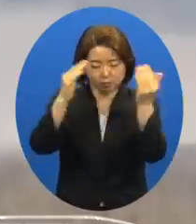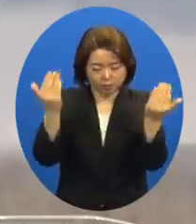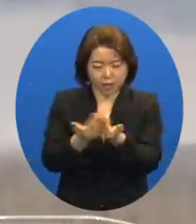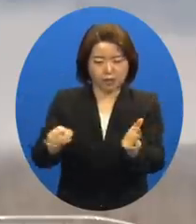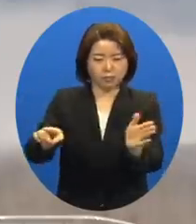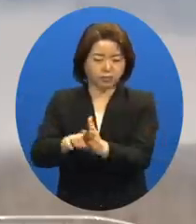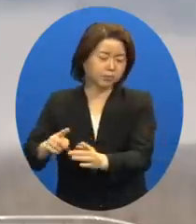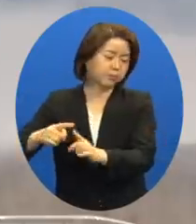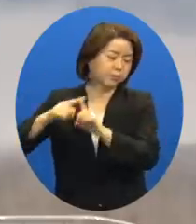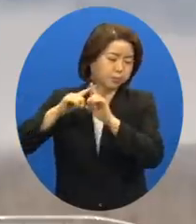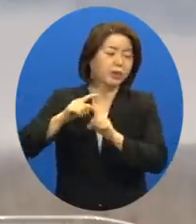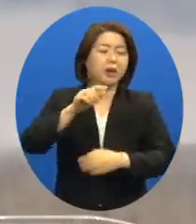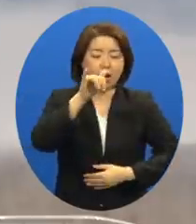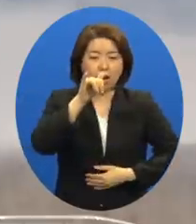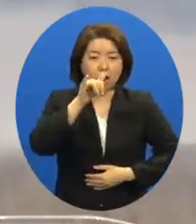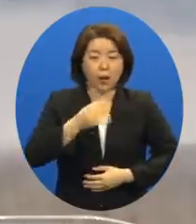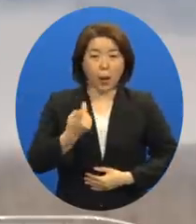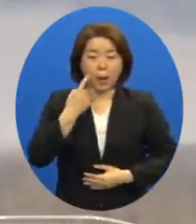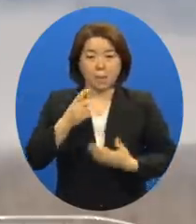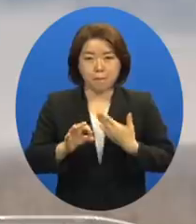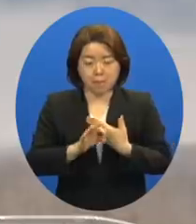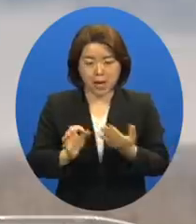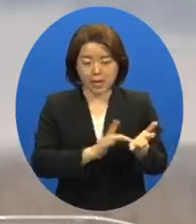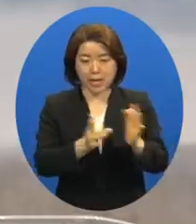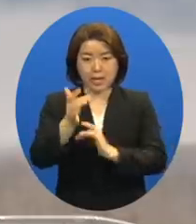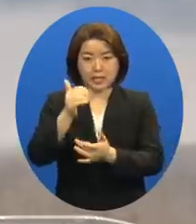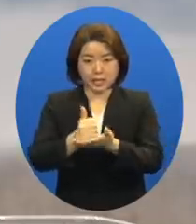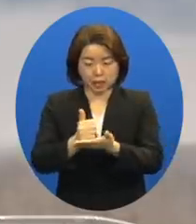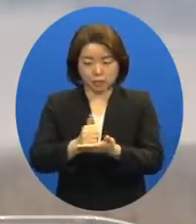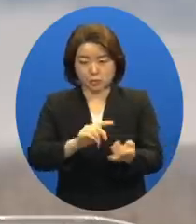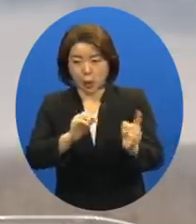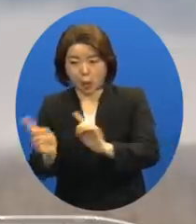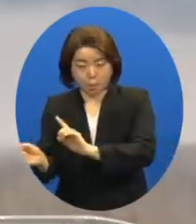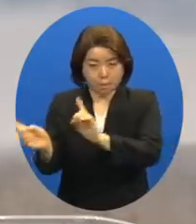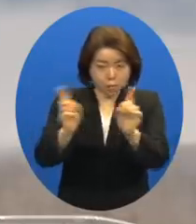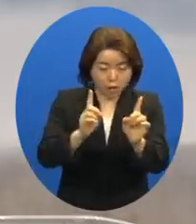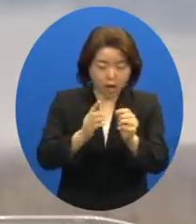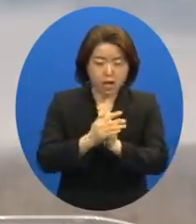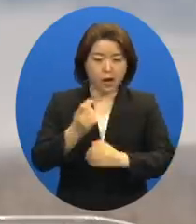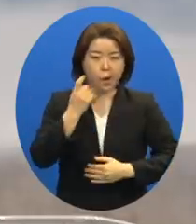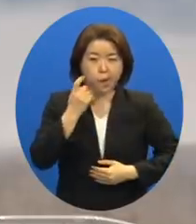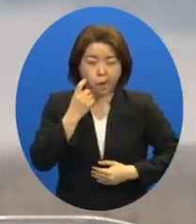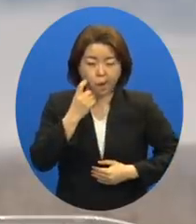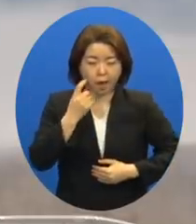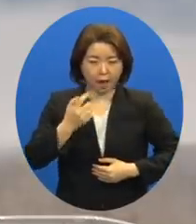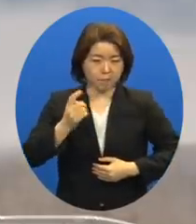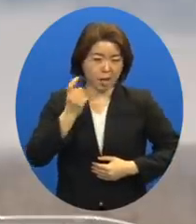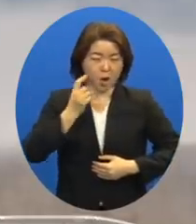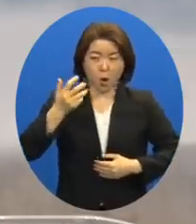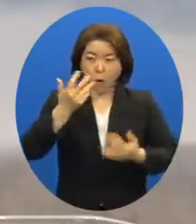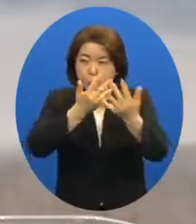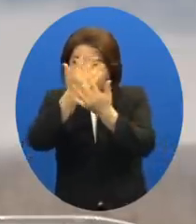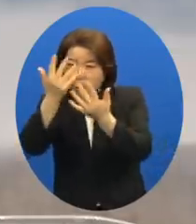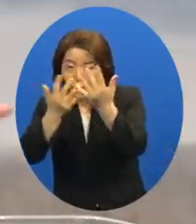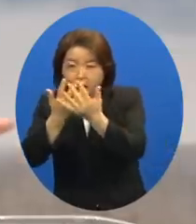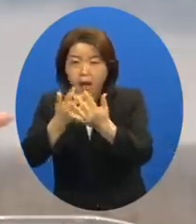순교했습니다. 만약에 예수님의 부활이 거짓이거나 그들이 꾸며낸 어떤 환상이라면